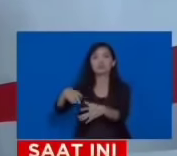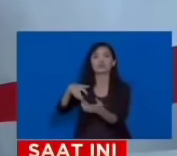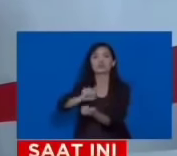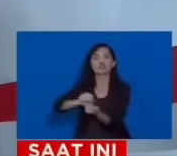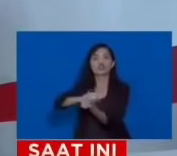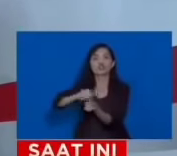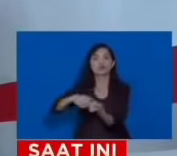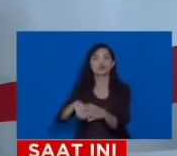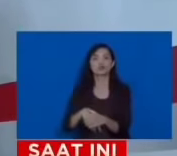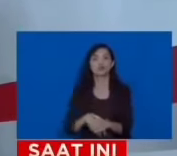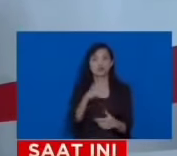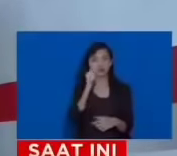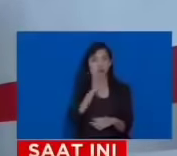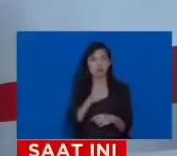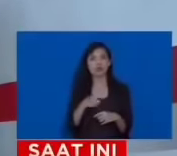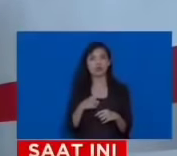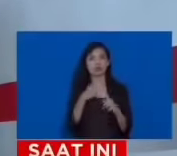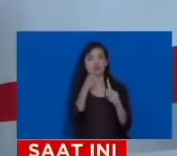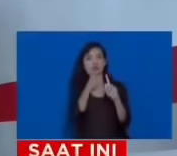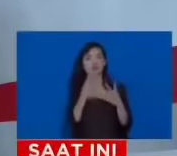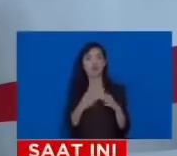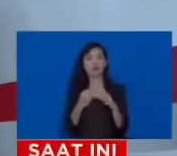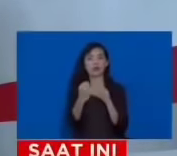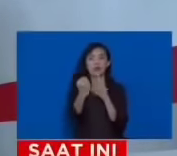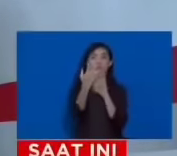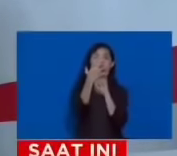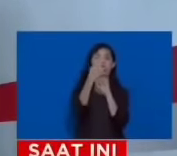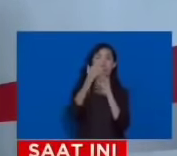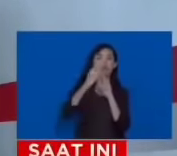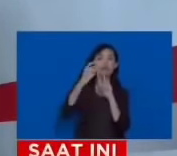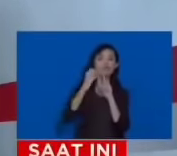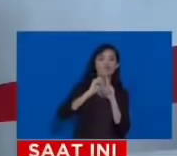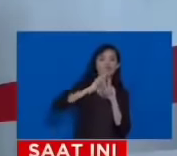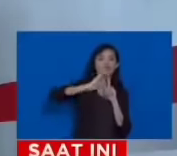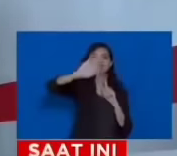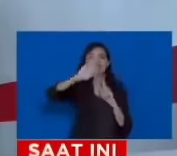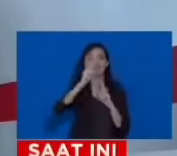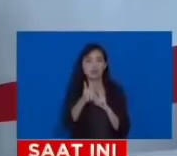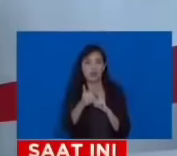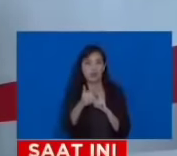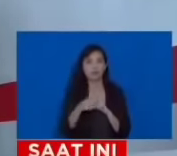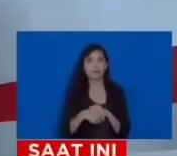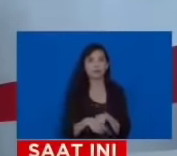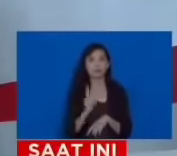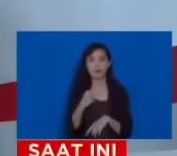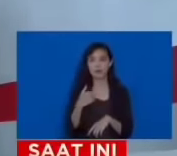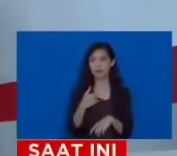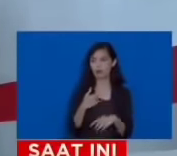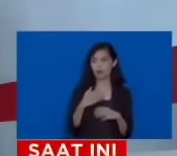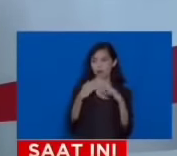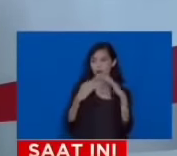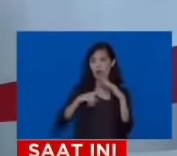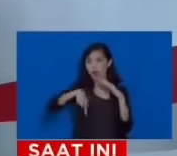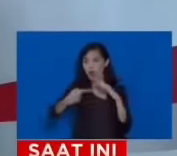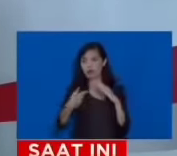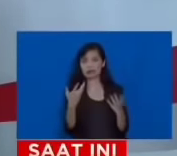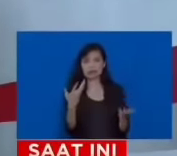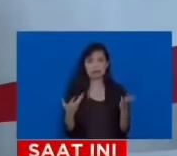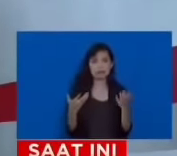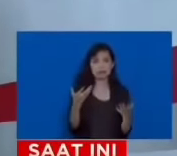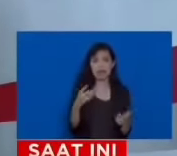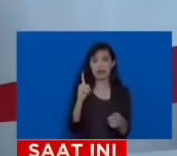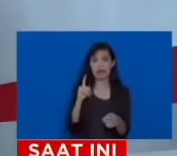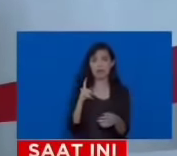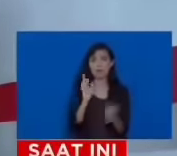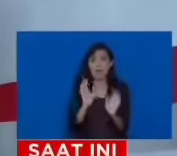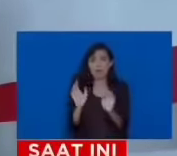untuk mencegah terjadinya penularan. Karena kita tidak pernah tahu bahwa di luar banyak sekali kasus